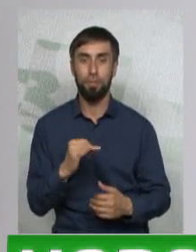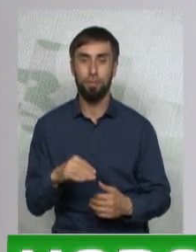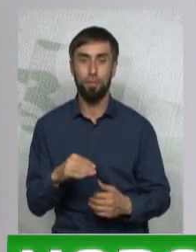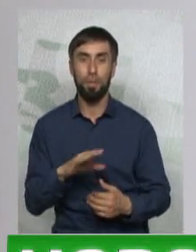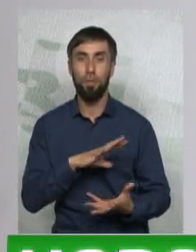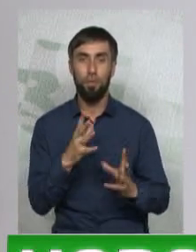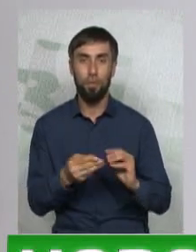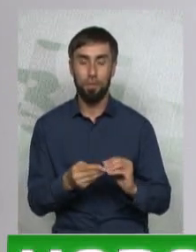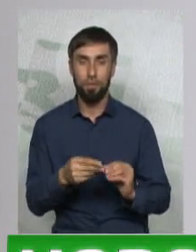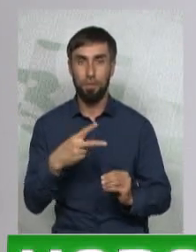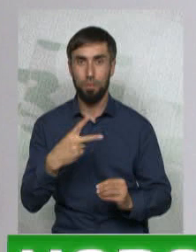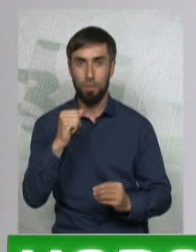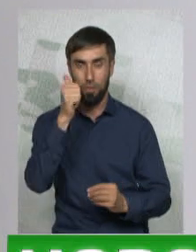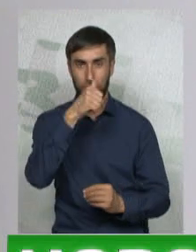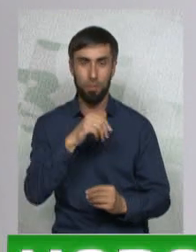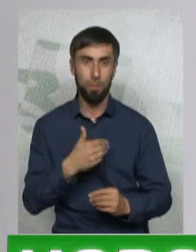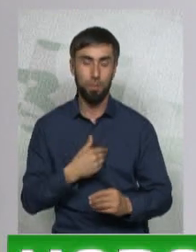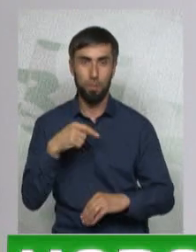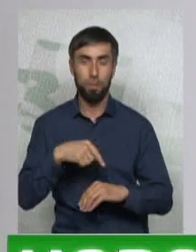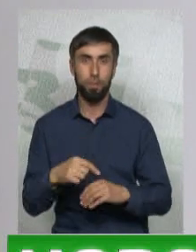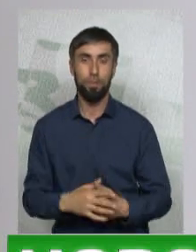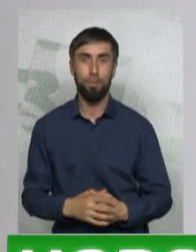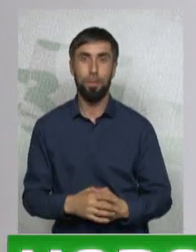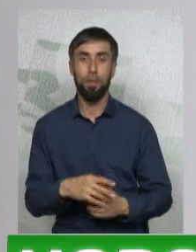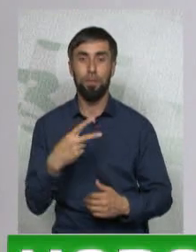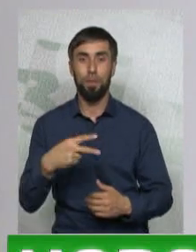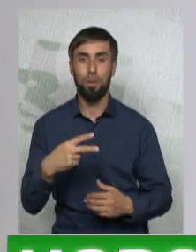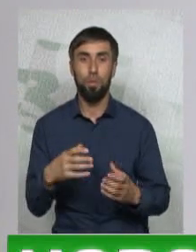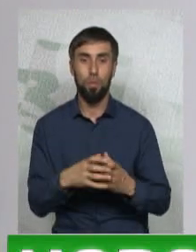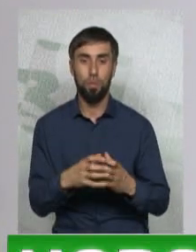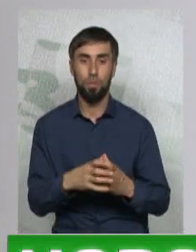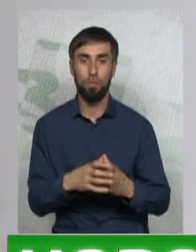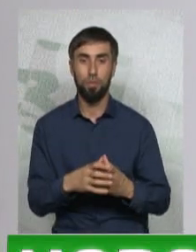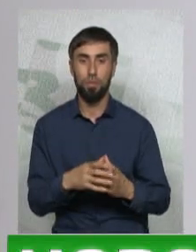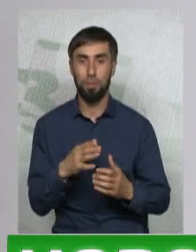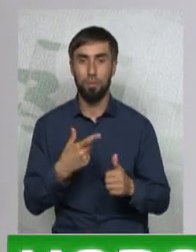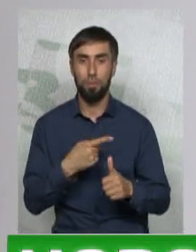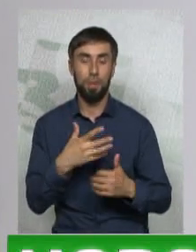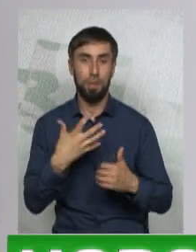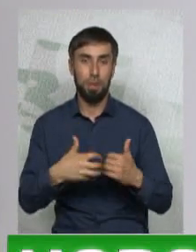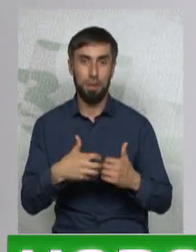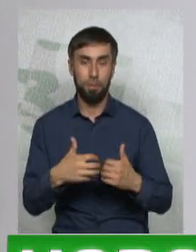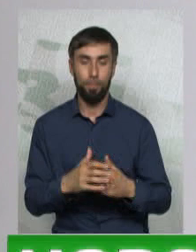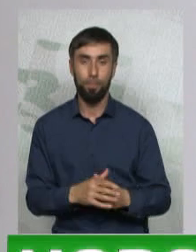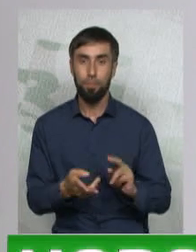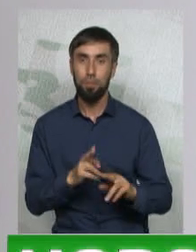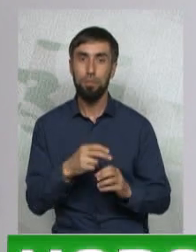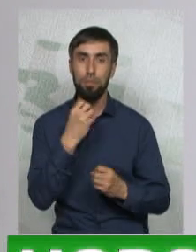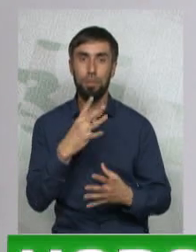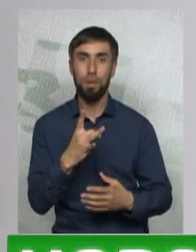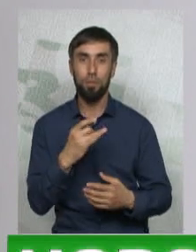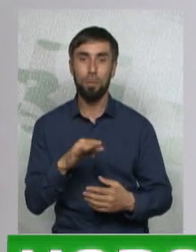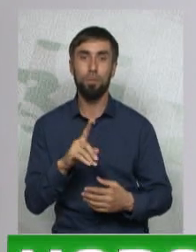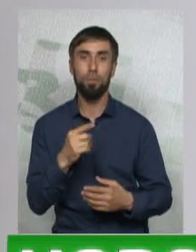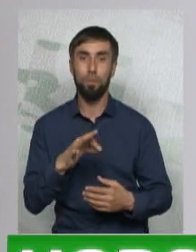по итогам 2021 года мы попали в 20-ю группу, то есть практически посередине. Это действительно хороший результат, потому что до